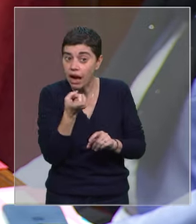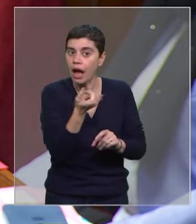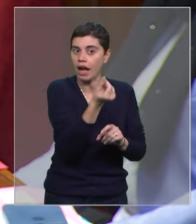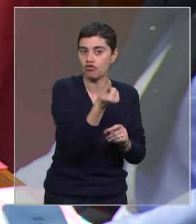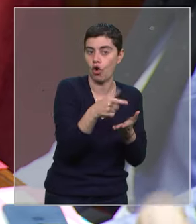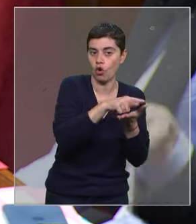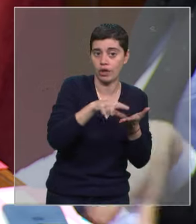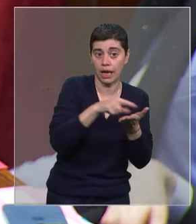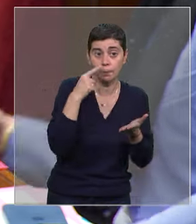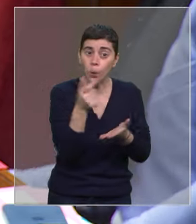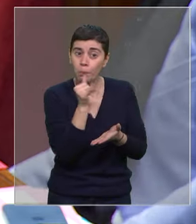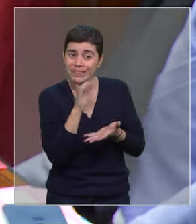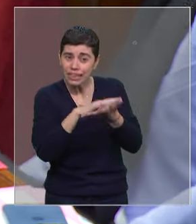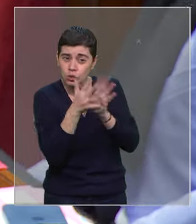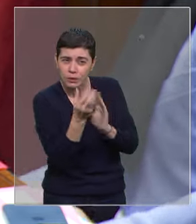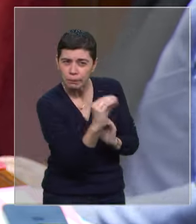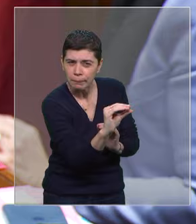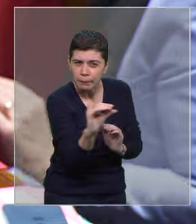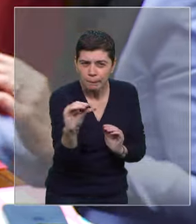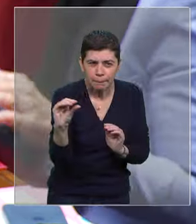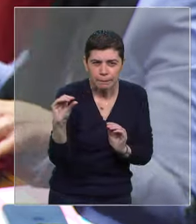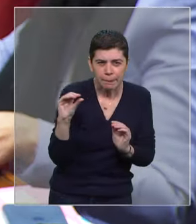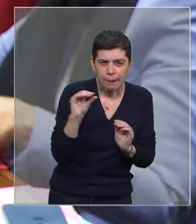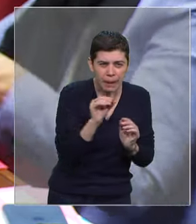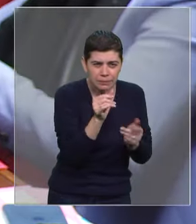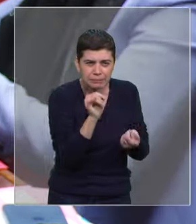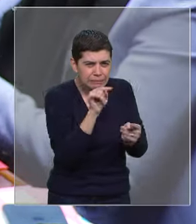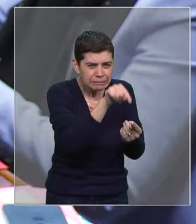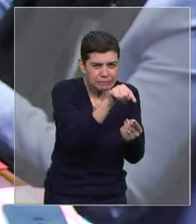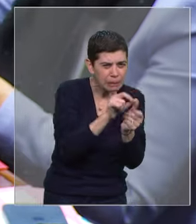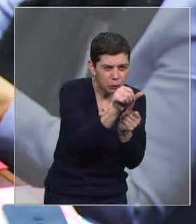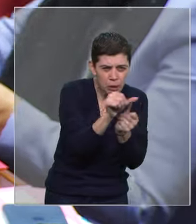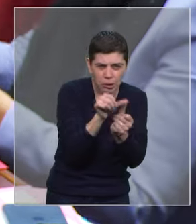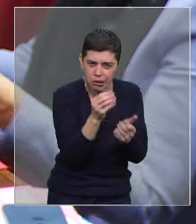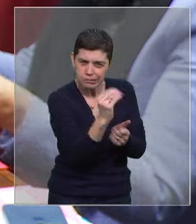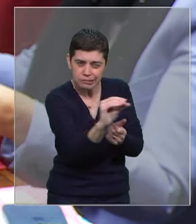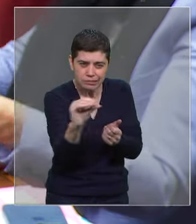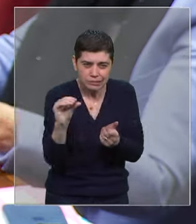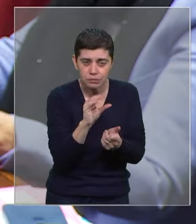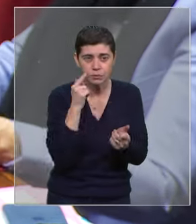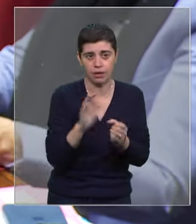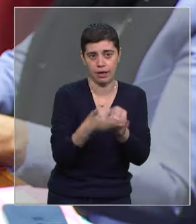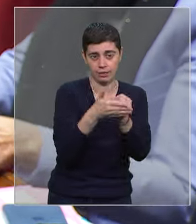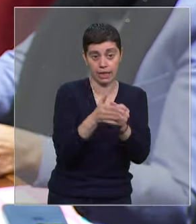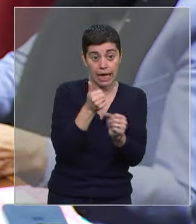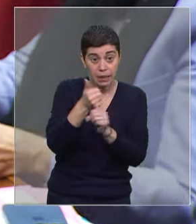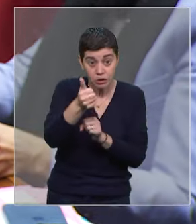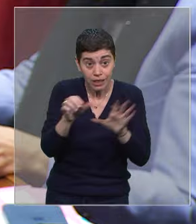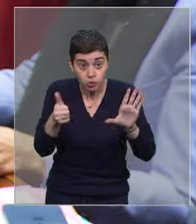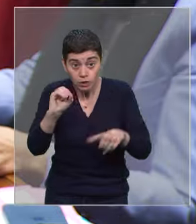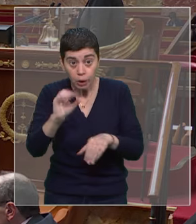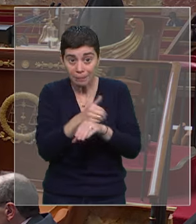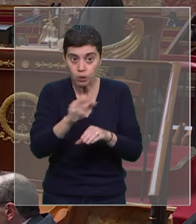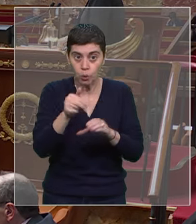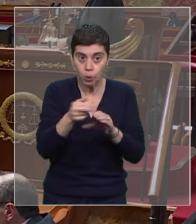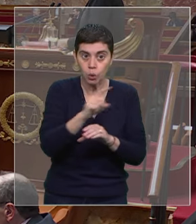finalement les plus petites associations partout dans les territoires, partout dans les départements pour les accompagner et que l'an prochain ce n'est pas 60 millions d'euros